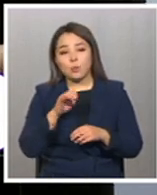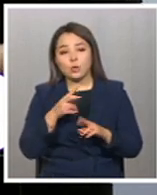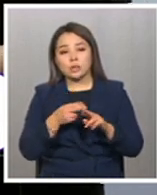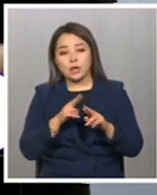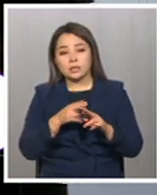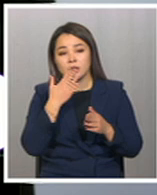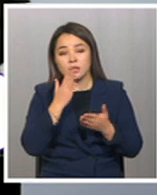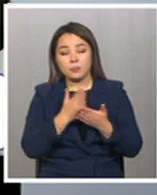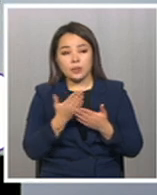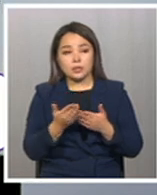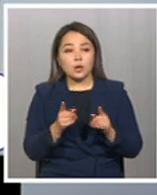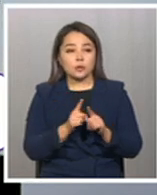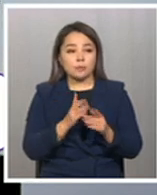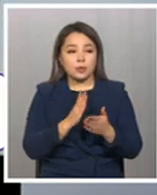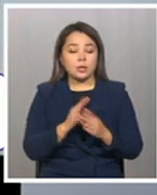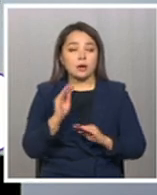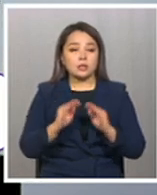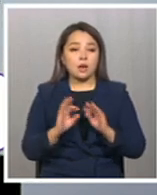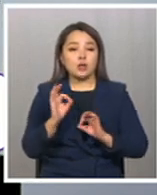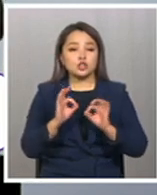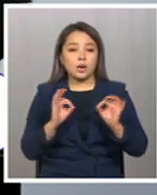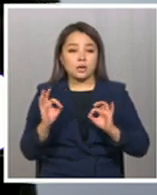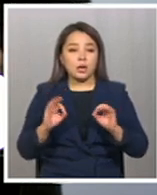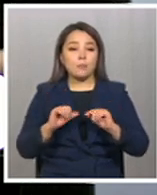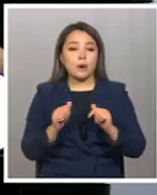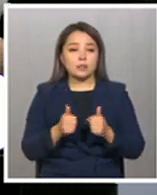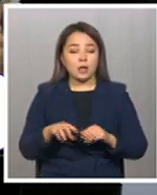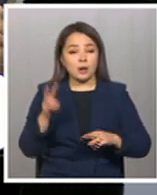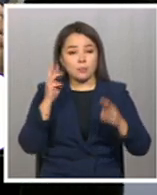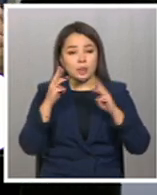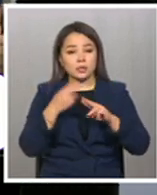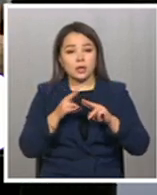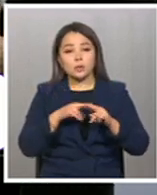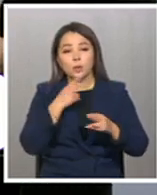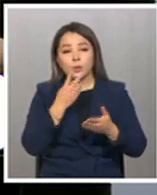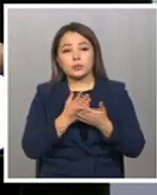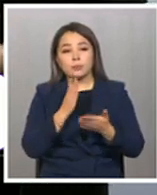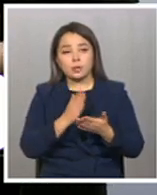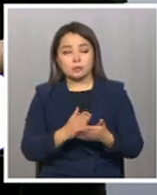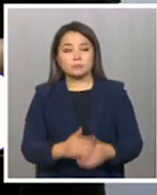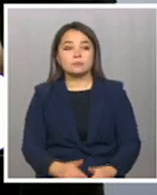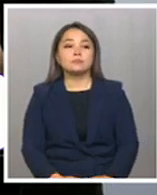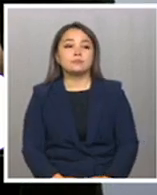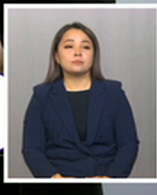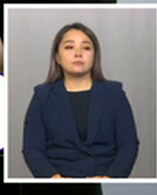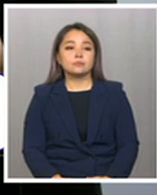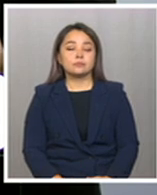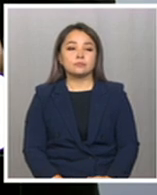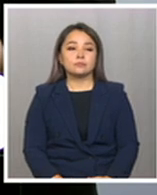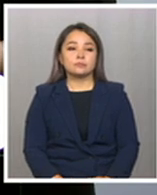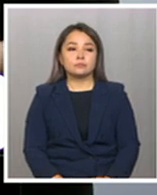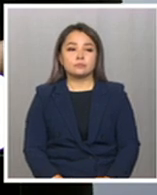келеді. Және оның шар өзекті модельдерін көрулеріңізге болады.